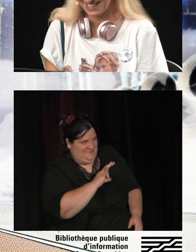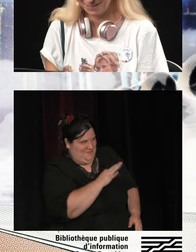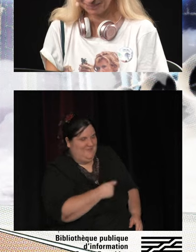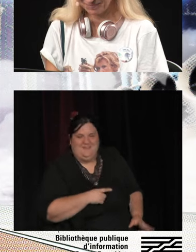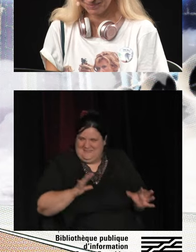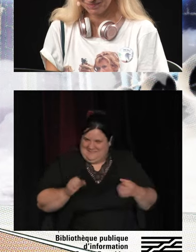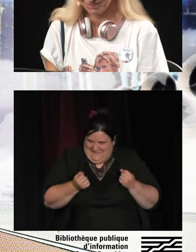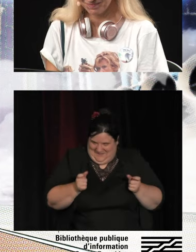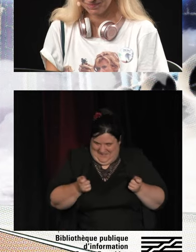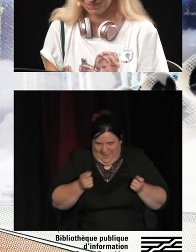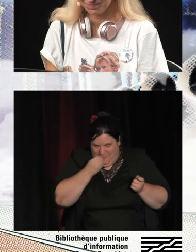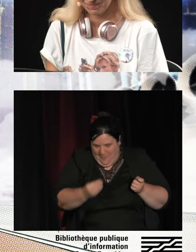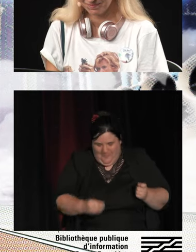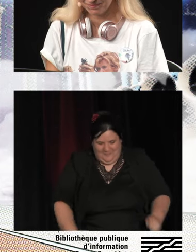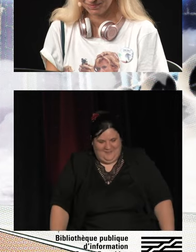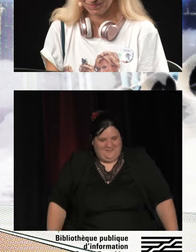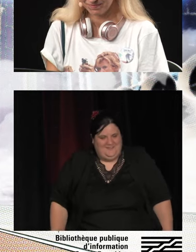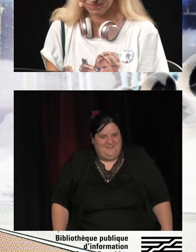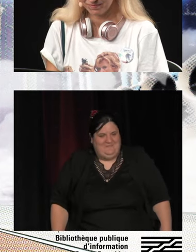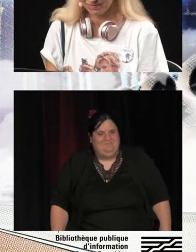C'était maîtrisé.